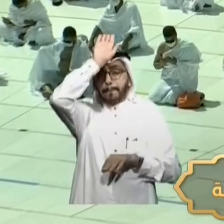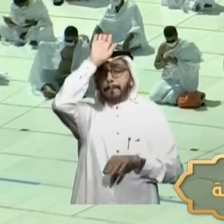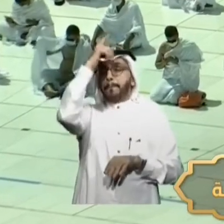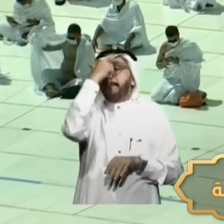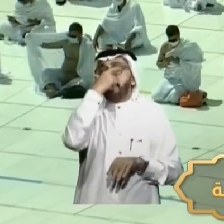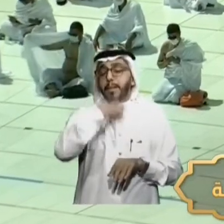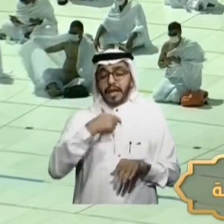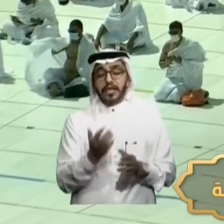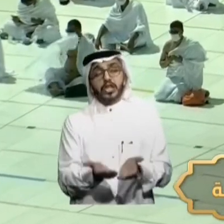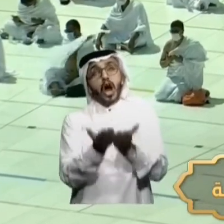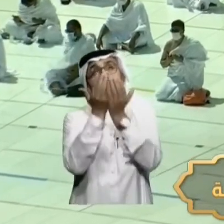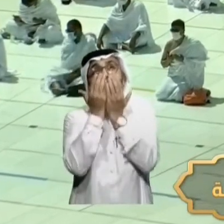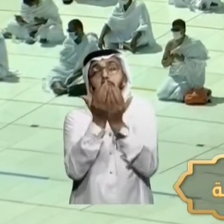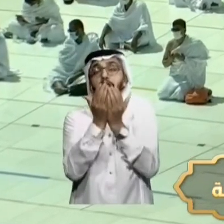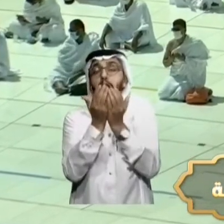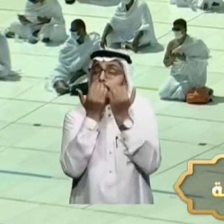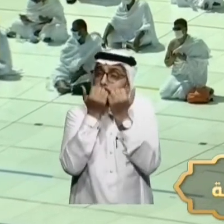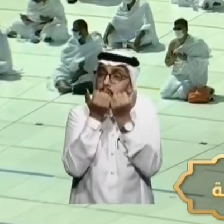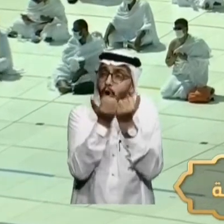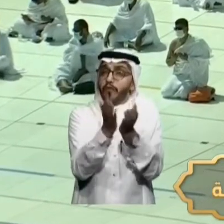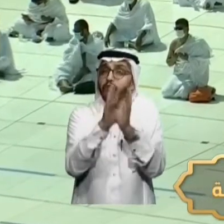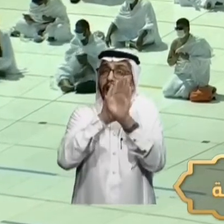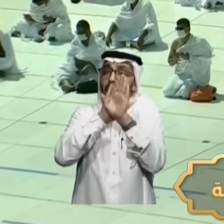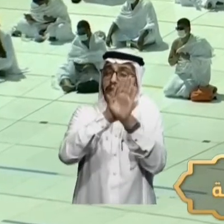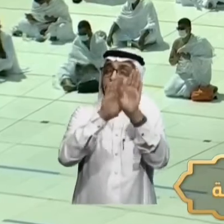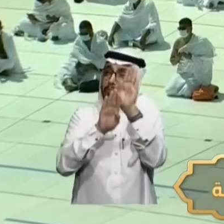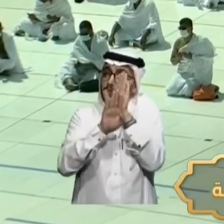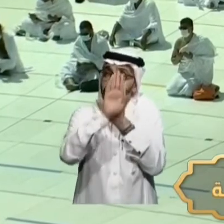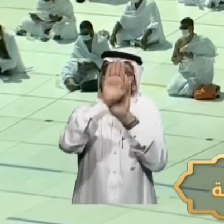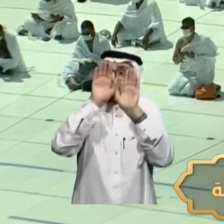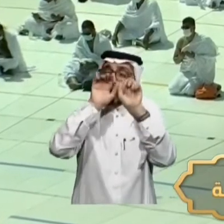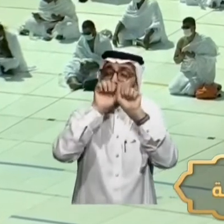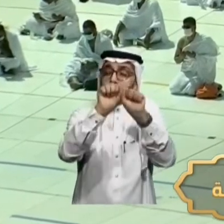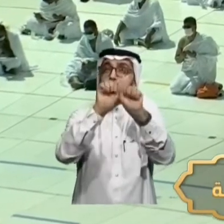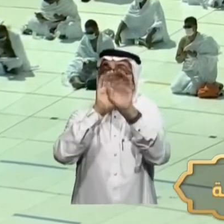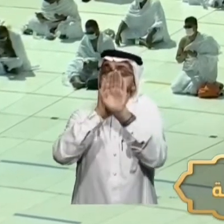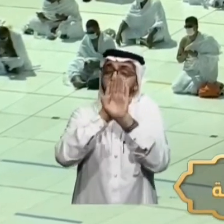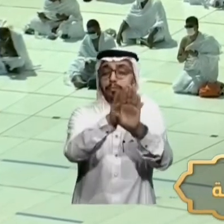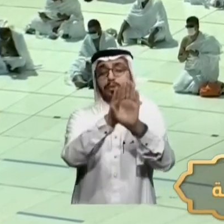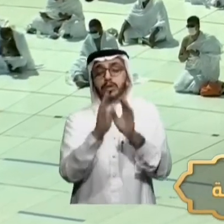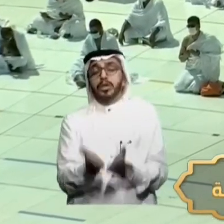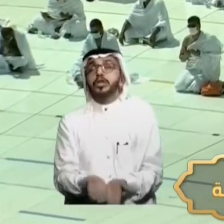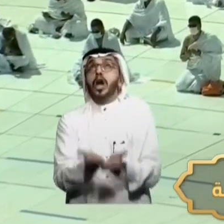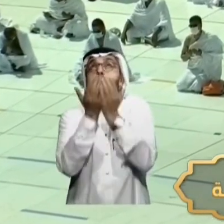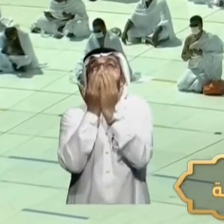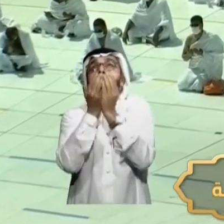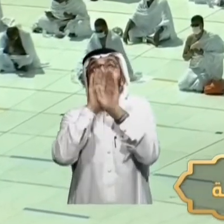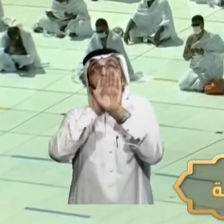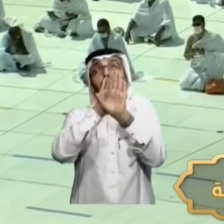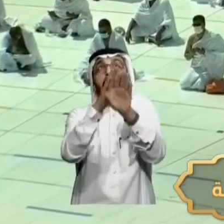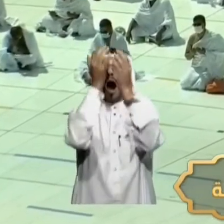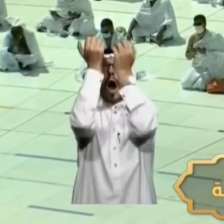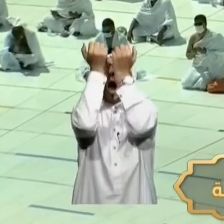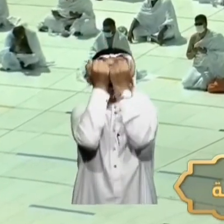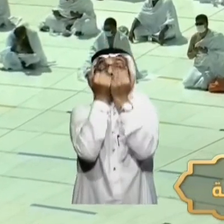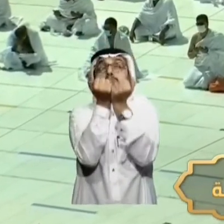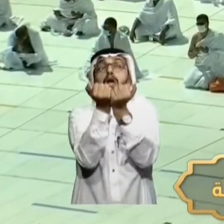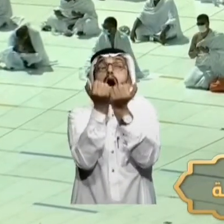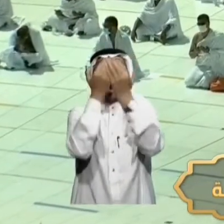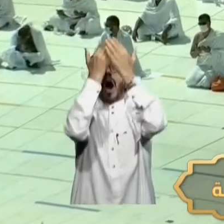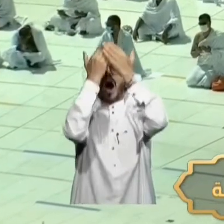الحرمين الشريفين موفقاً مؤيداً مسدداً بمنك وكرمك